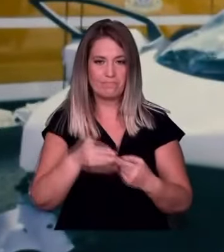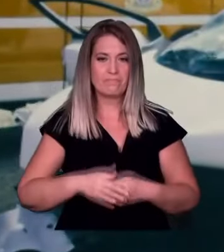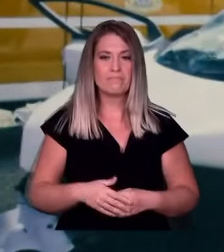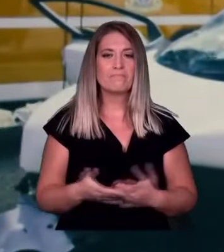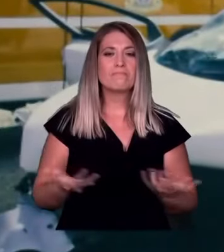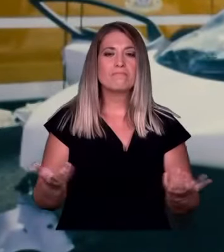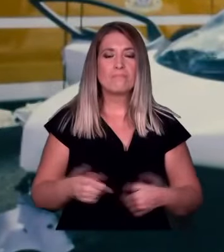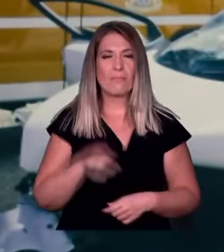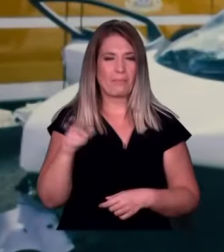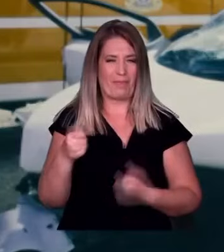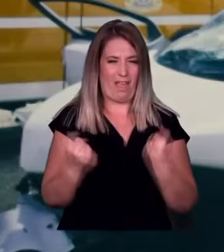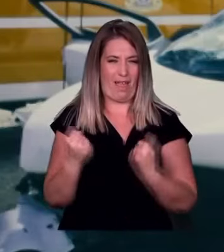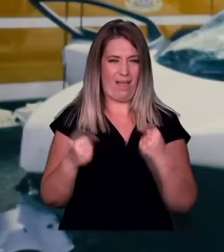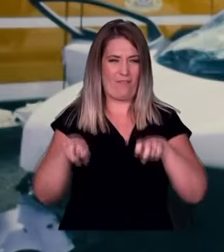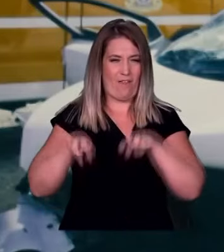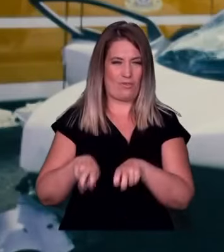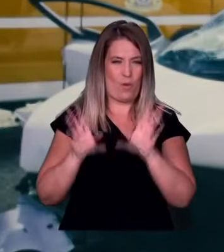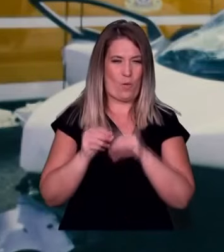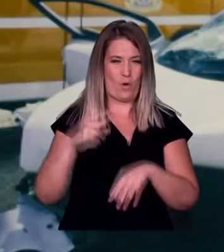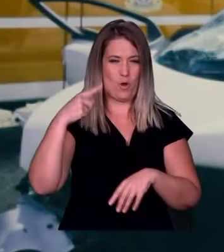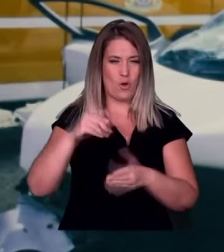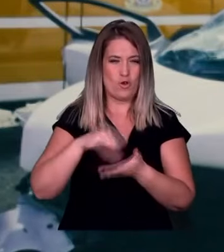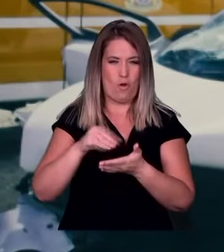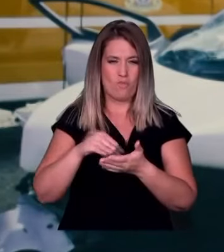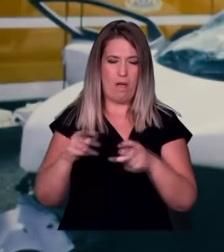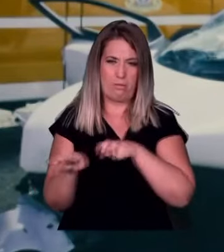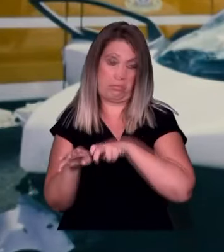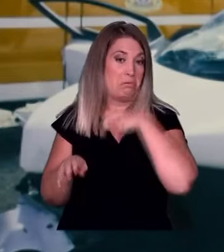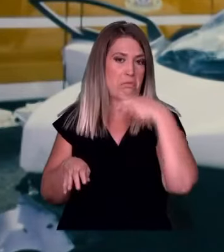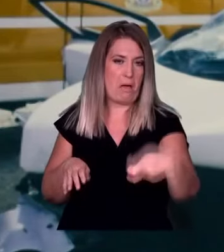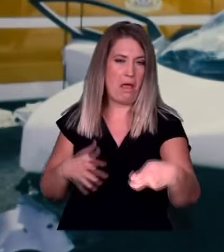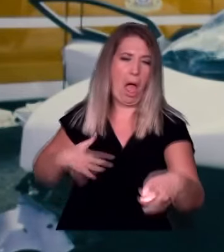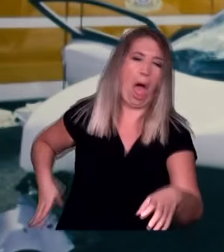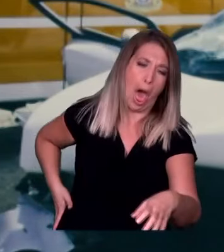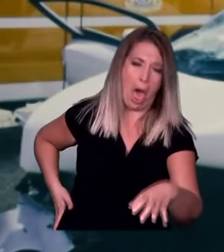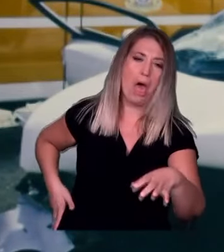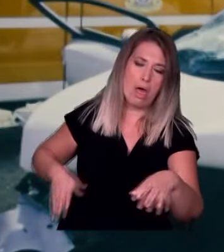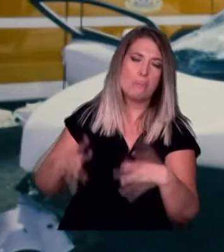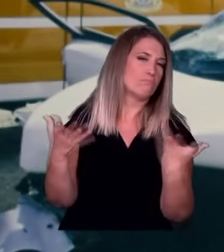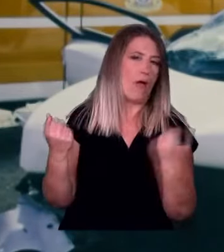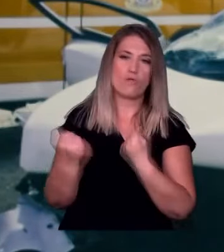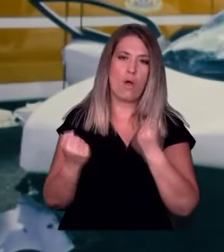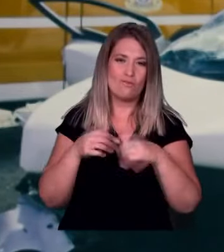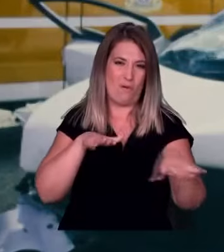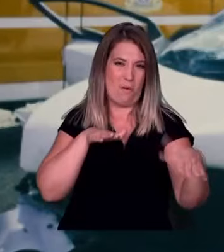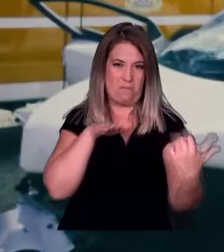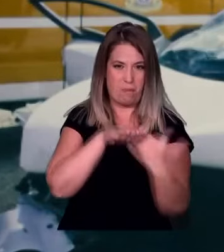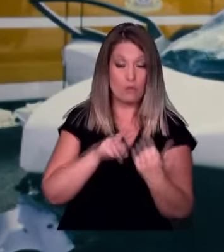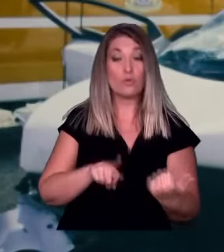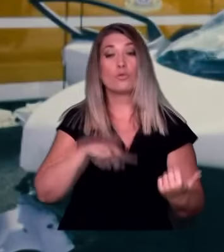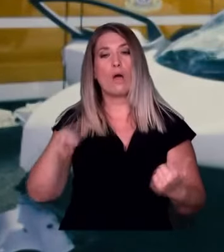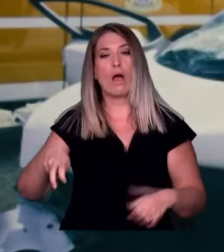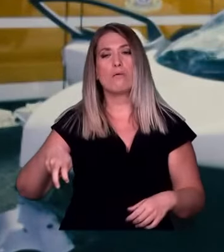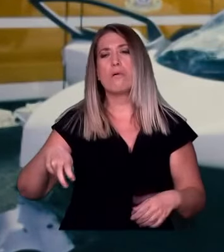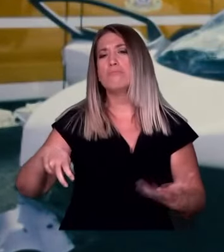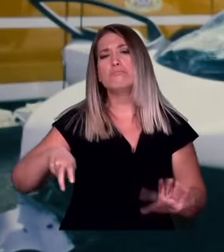πούμε. Ο ένας ο Ρωμά είχε ξεναζητήσει στην παραλία. Στο βρήκα στην άμμο, δηλαδή πάνω. Παραλία. Είχε πεταστεί από το αυτοκίνητο. Και του άλλου του Ρωμά